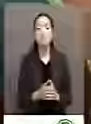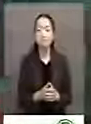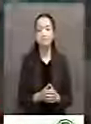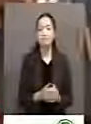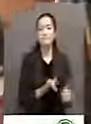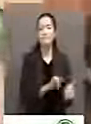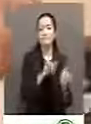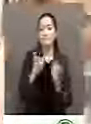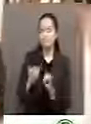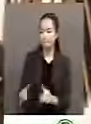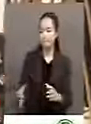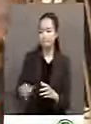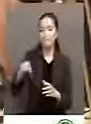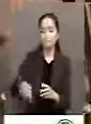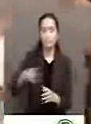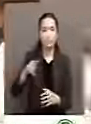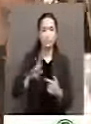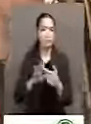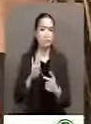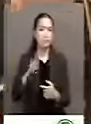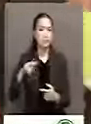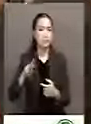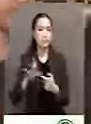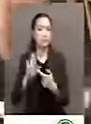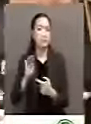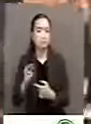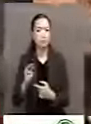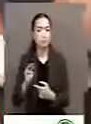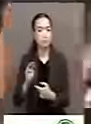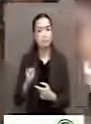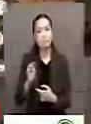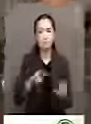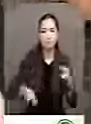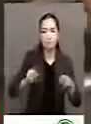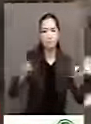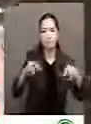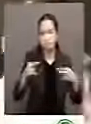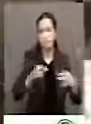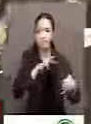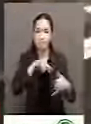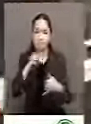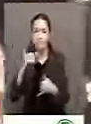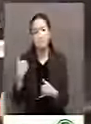ราบปรามดำเนินการเพื่อเข้าสู้กระบวนการคุ้มครองพยานต่อไปค่ะด้านพันตำรวจเอกสุวัฒน์แสงนุ่มรอง